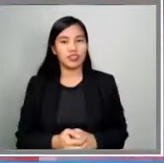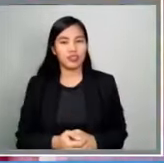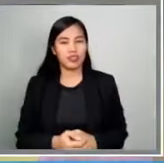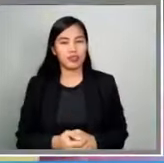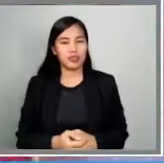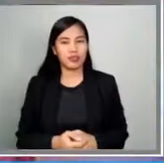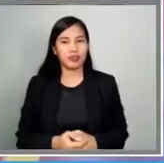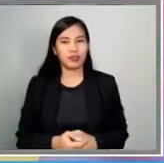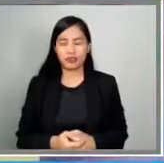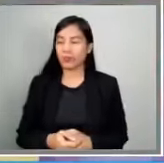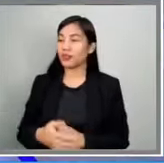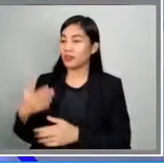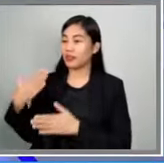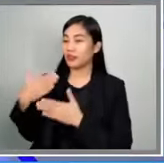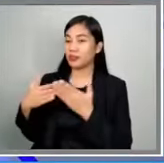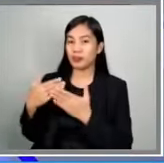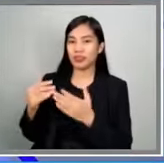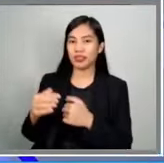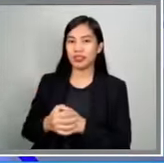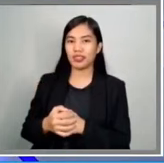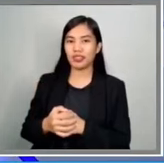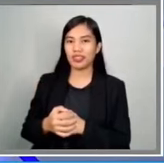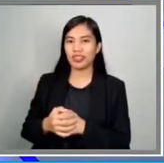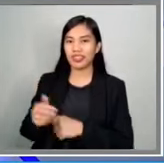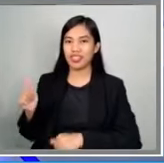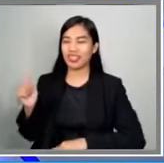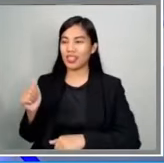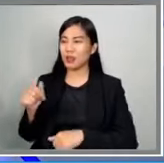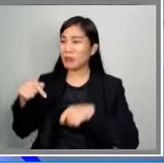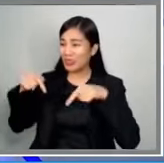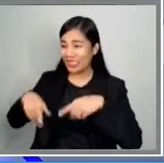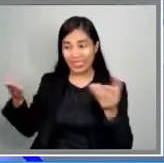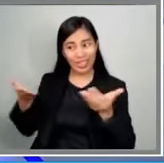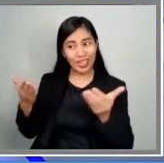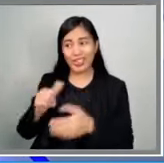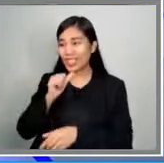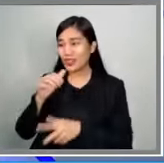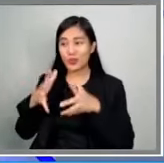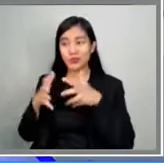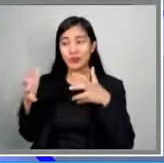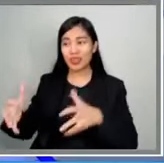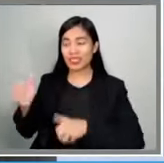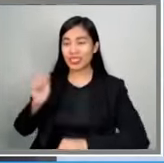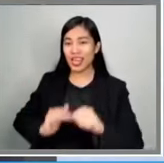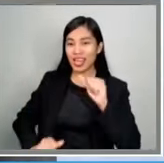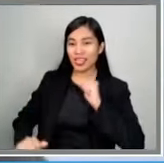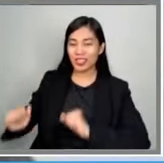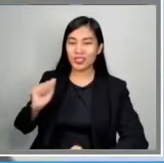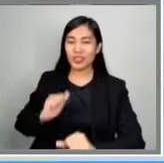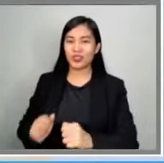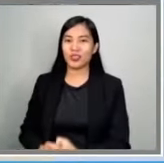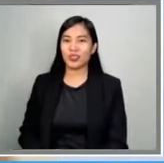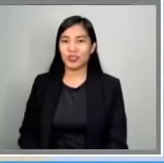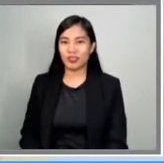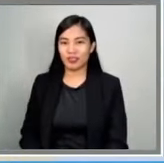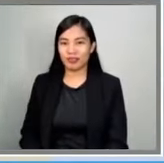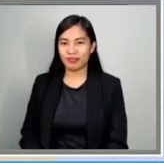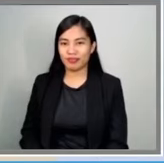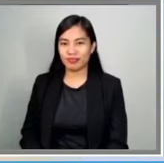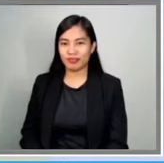na iba, hindi ako nag-action masyado dito. Talaga ba? Bakit sabi ni Ruru? Abangan niyo po siguro, marami siyang gagawin.